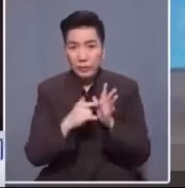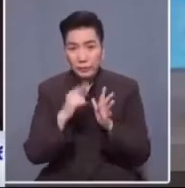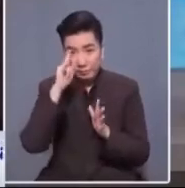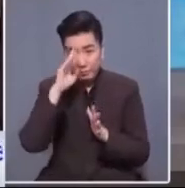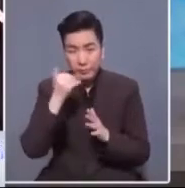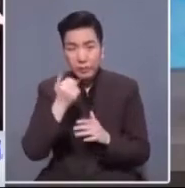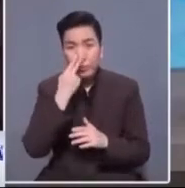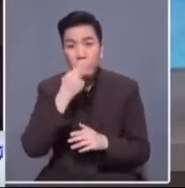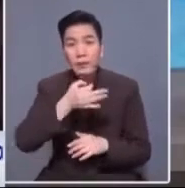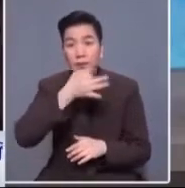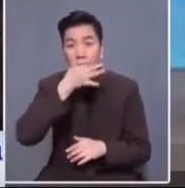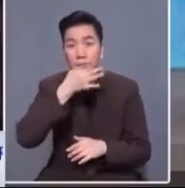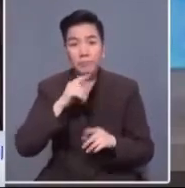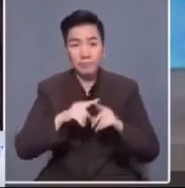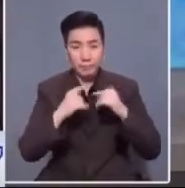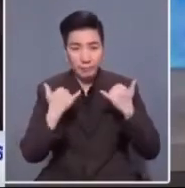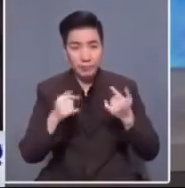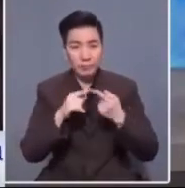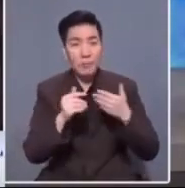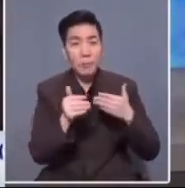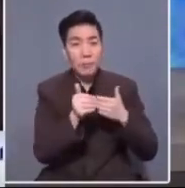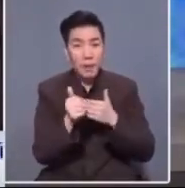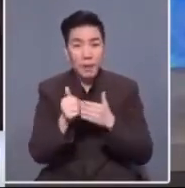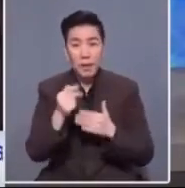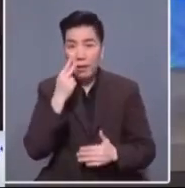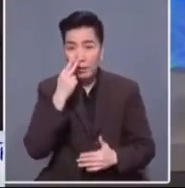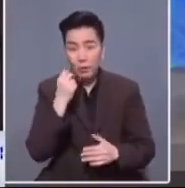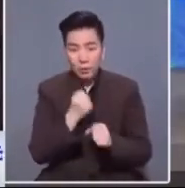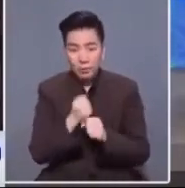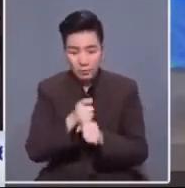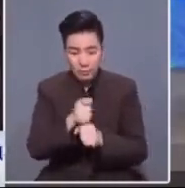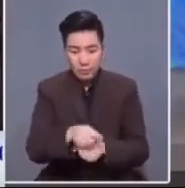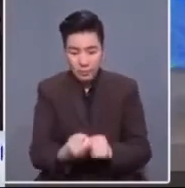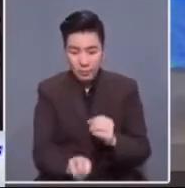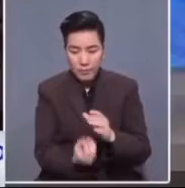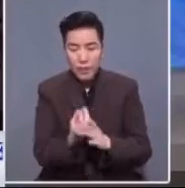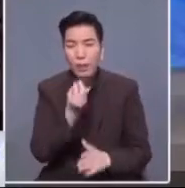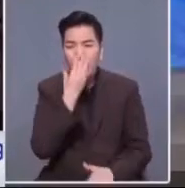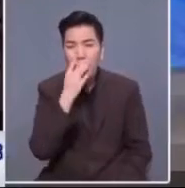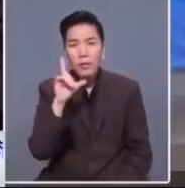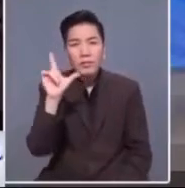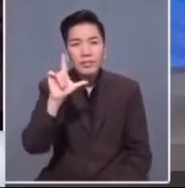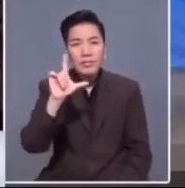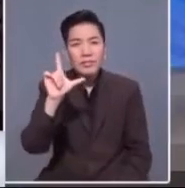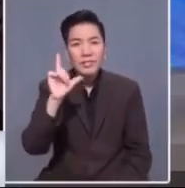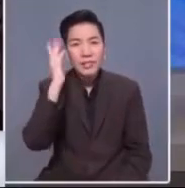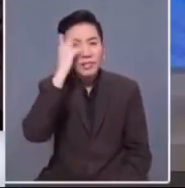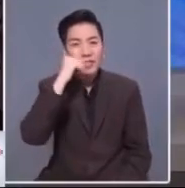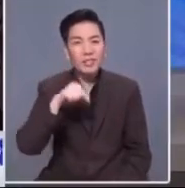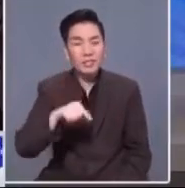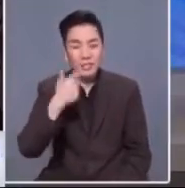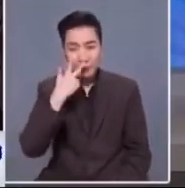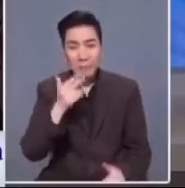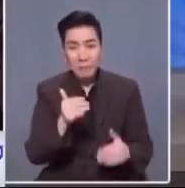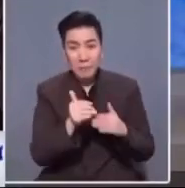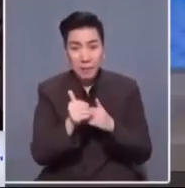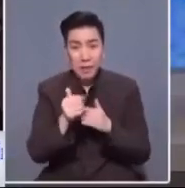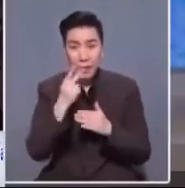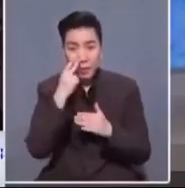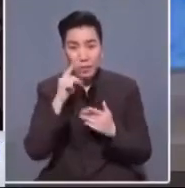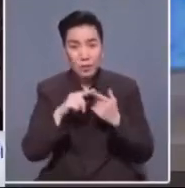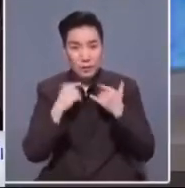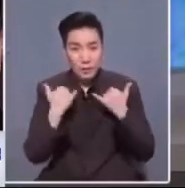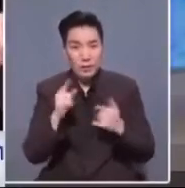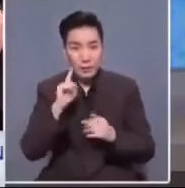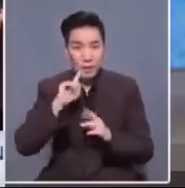มาทำอาชีพสุจริตกันดีกว่าค่ะก็จะพาไปดูการปลูกดอกดาวเรืองสวยๆคนที่จะพาเราไปดูในวันนี้ก็กลับมาอีก